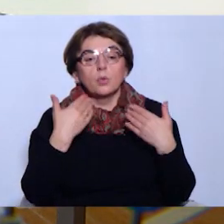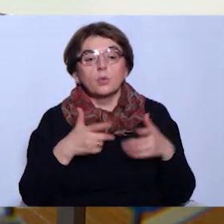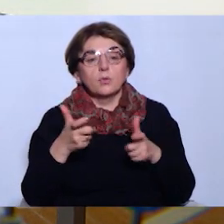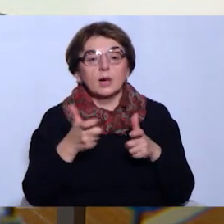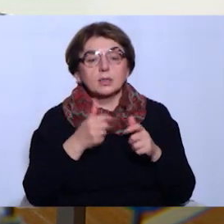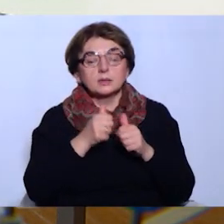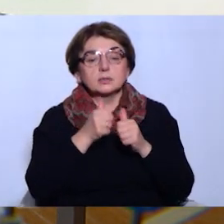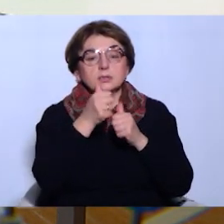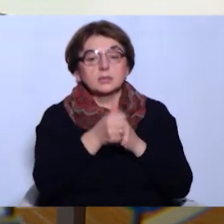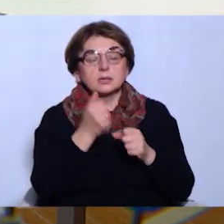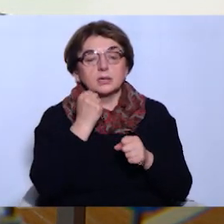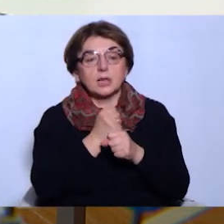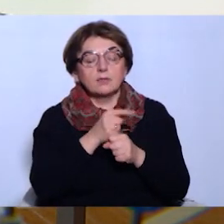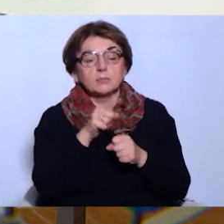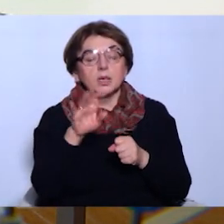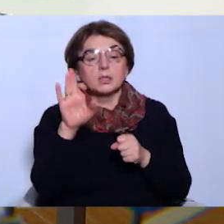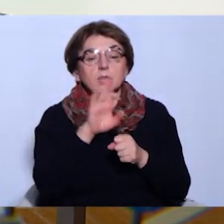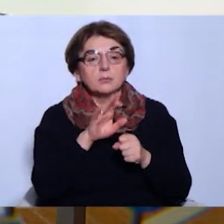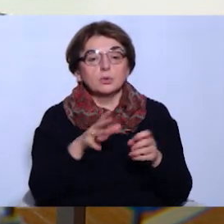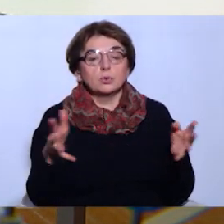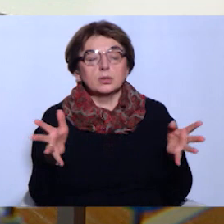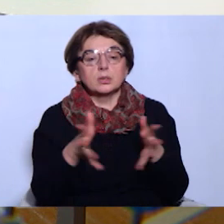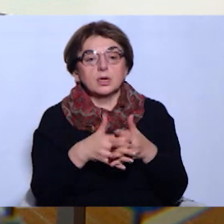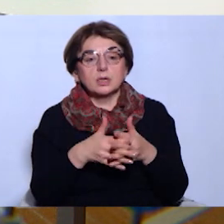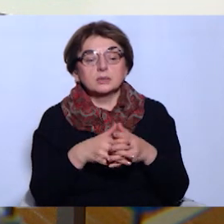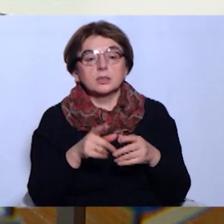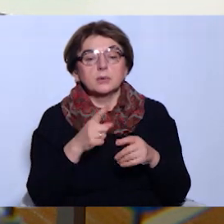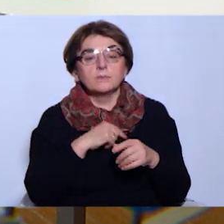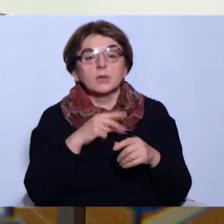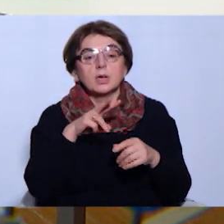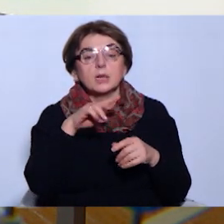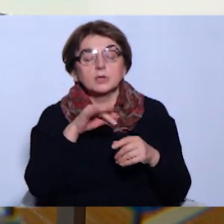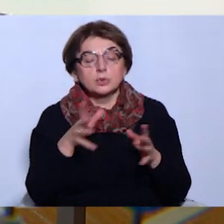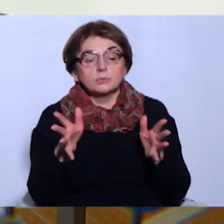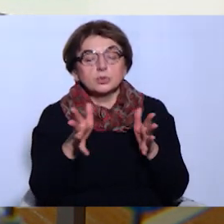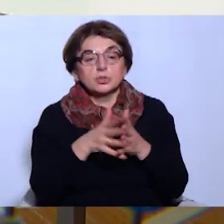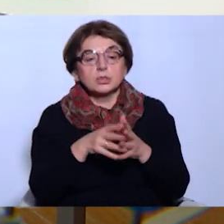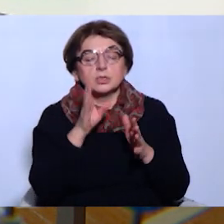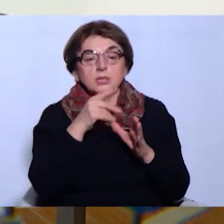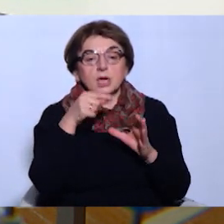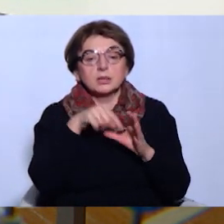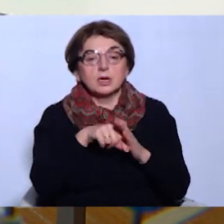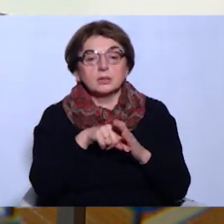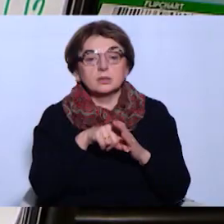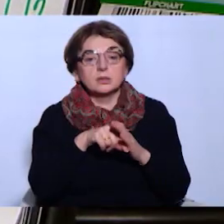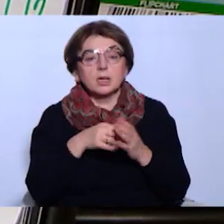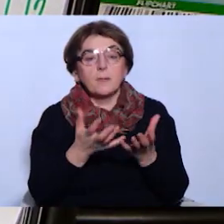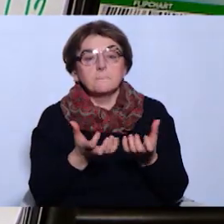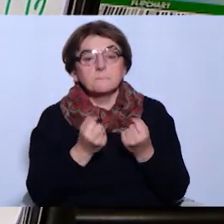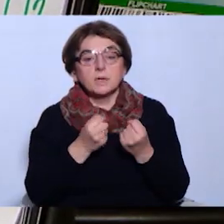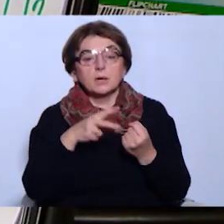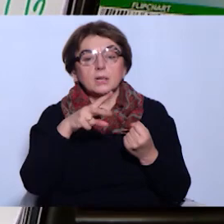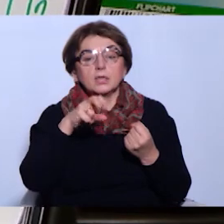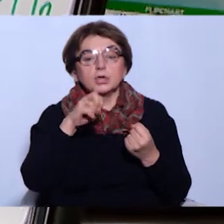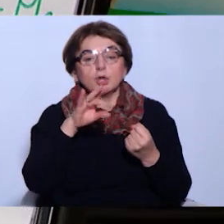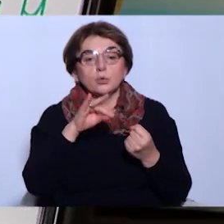უკვე გავამზადე ეს რეაქციები, რომ კარგად ნახო თუ რა ხდება. ნახე, ლითიუმი შედის რეაქციაში წყალთან და